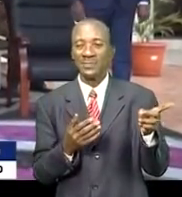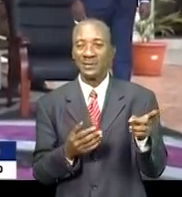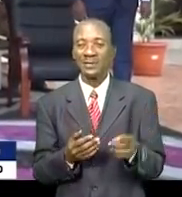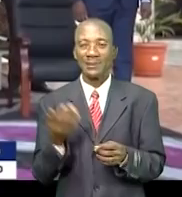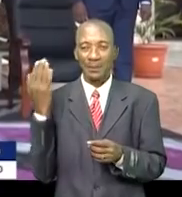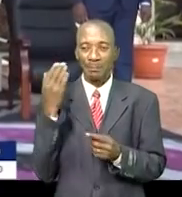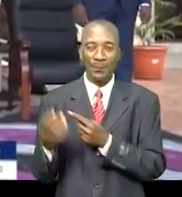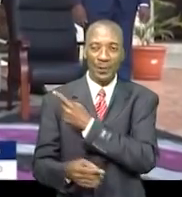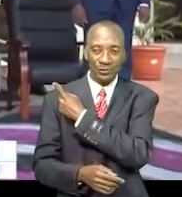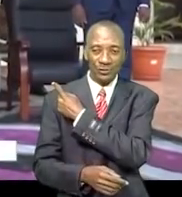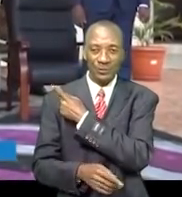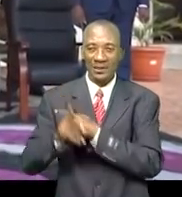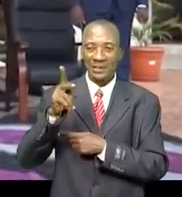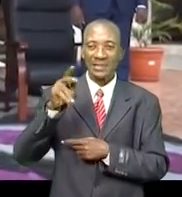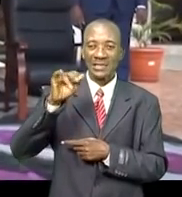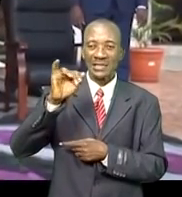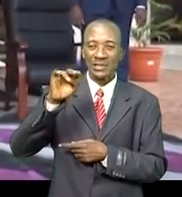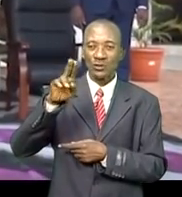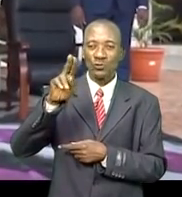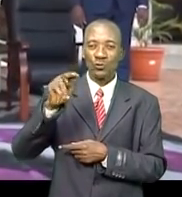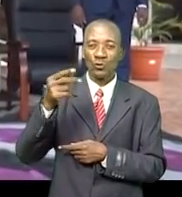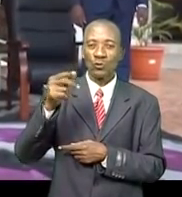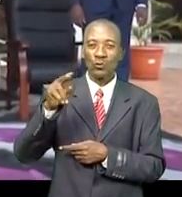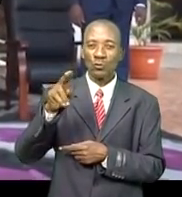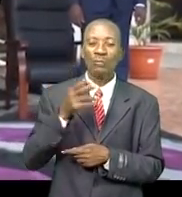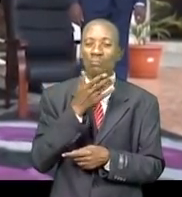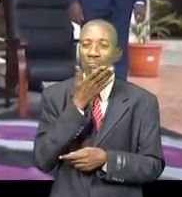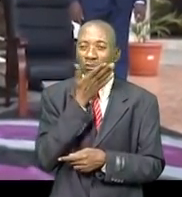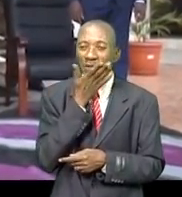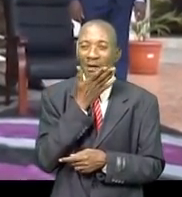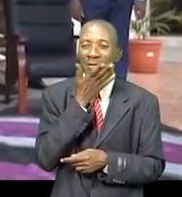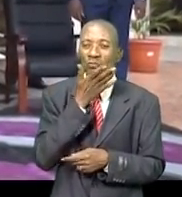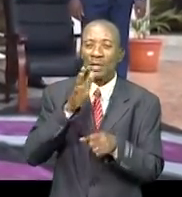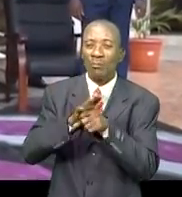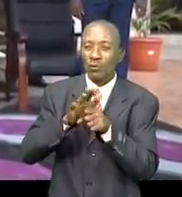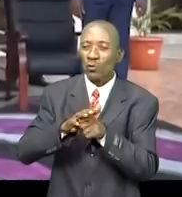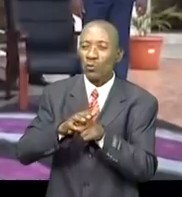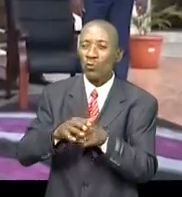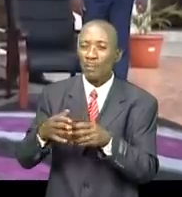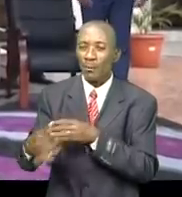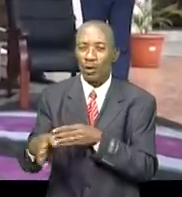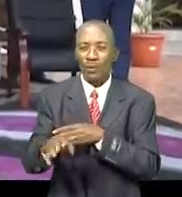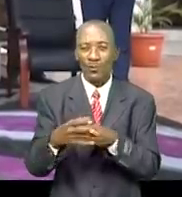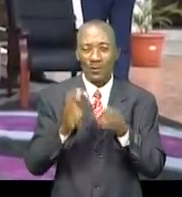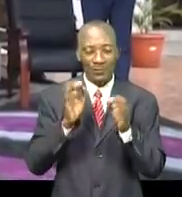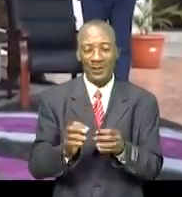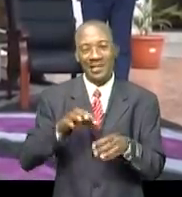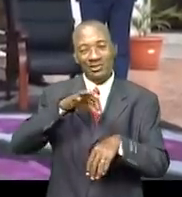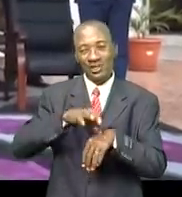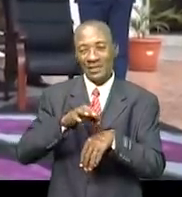C'est une richesse, une des dernières que nous avons encore en République démocratique du Congo.